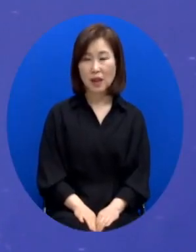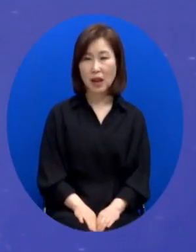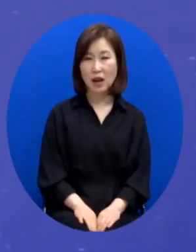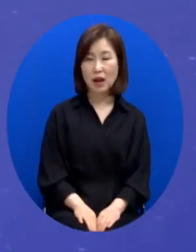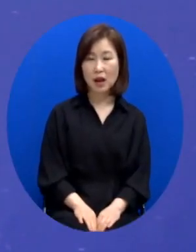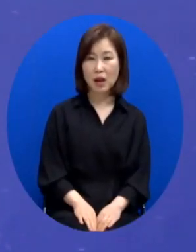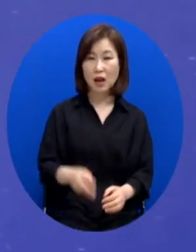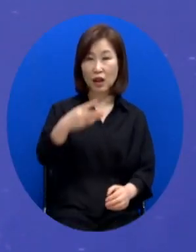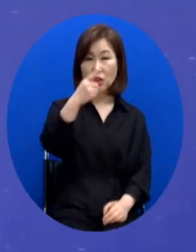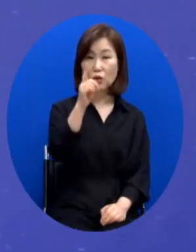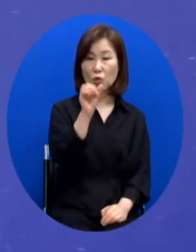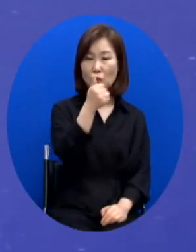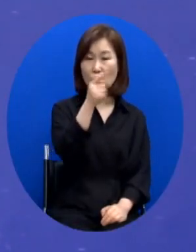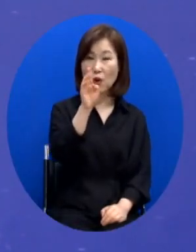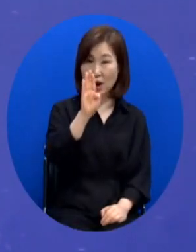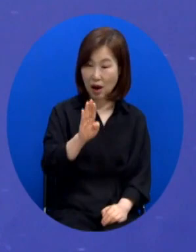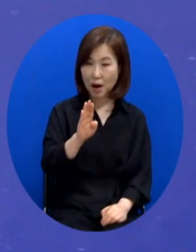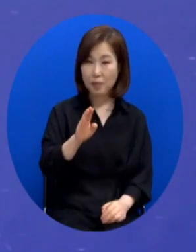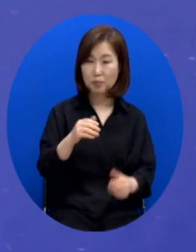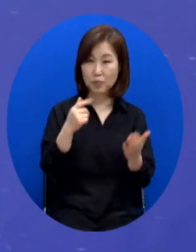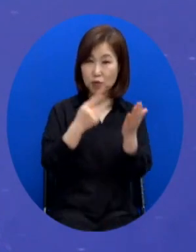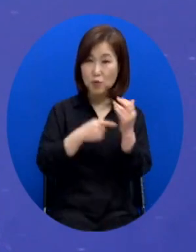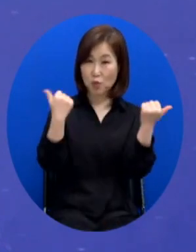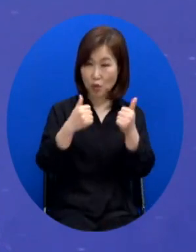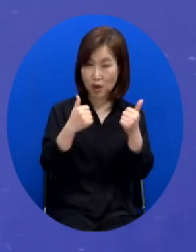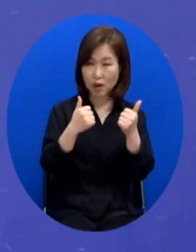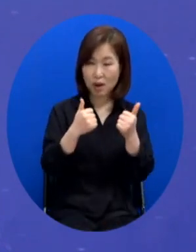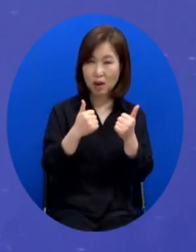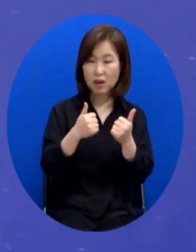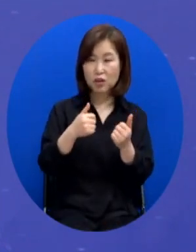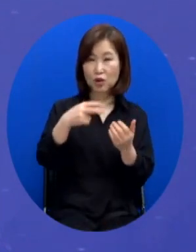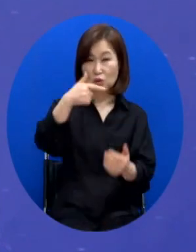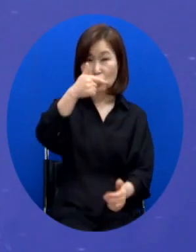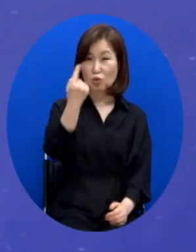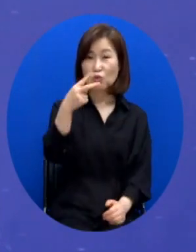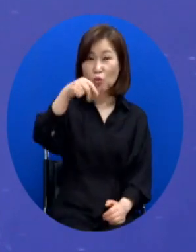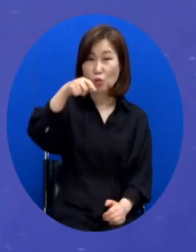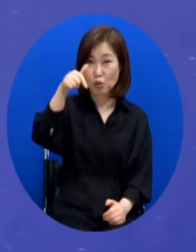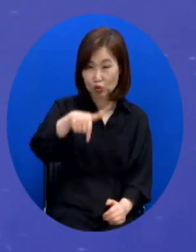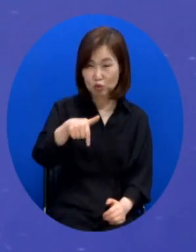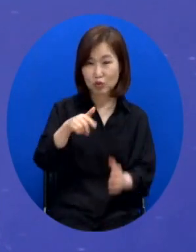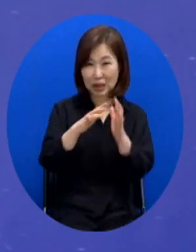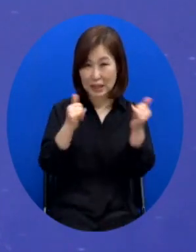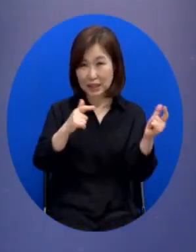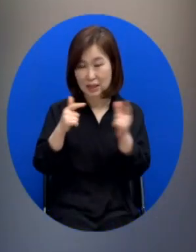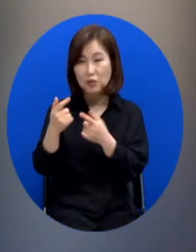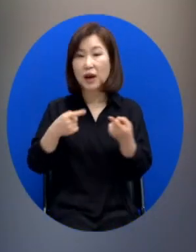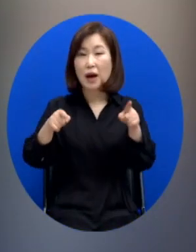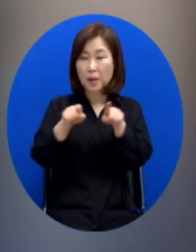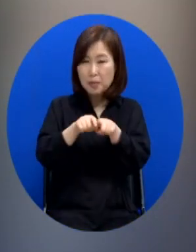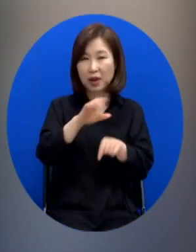대한예수교장로의 통합총회가 성탄절을 맞아 노숙인과 함께하는 성탄 행사를 진행했습니다.